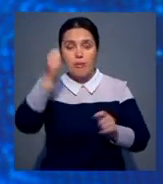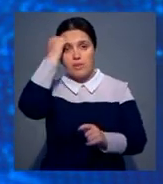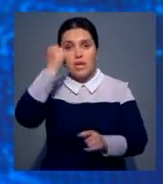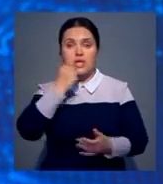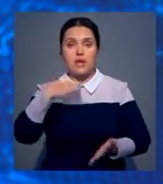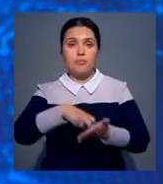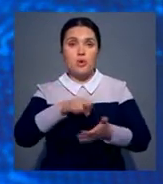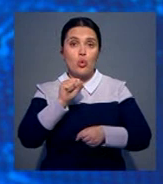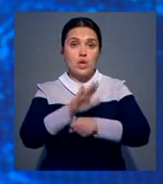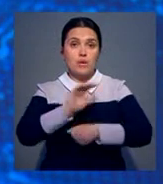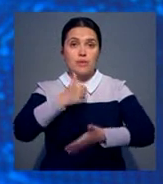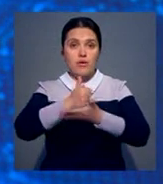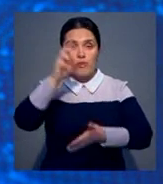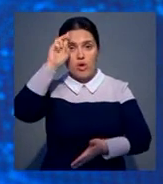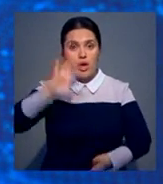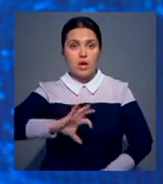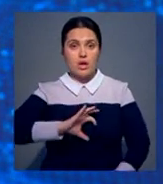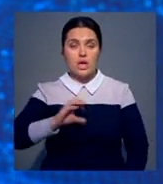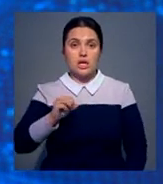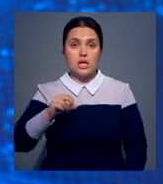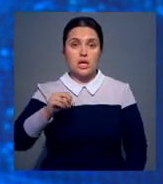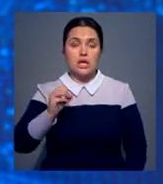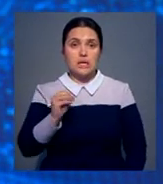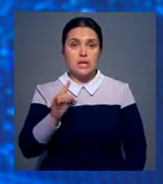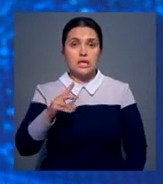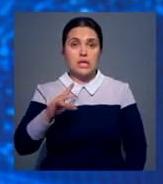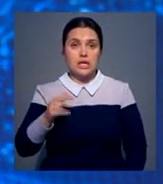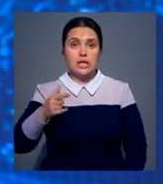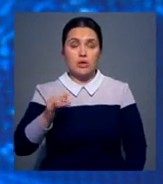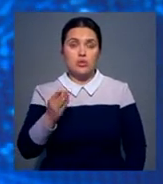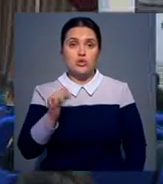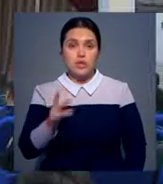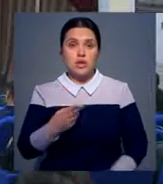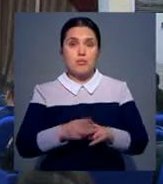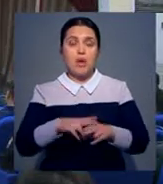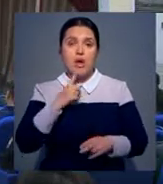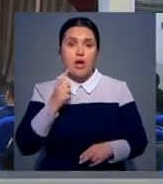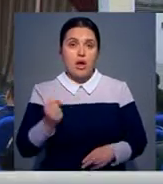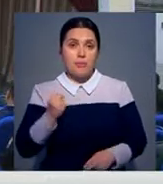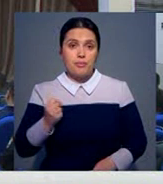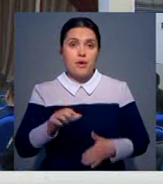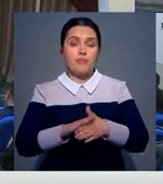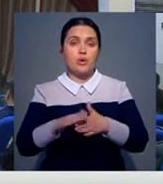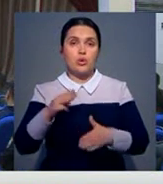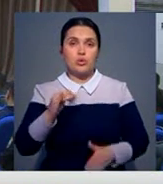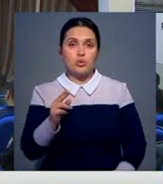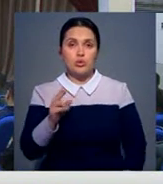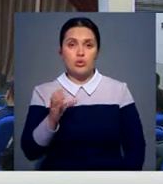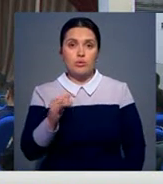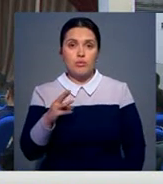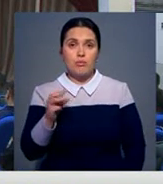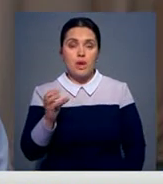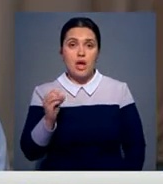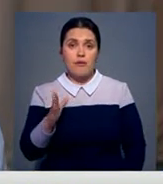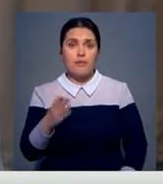письма. Указом президента медалью ЕРЛГУшин были награждены бойцы воинских частей. Среди них Ринат Туксумбаев, который вынес